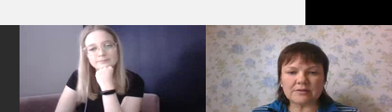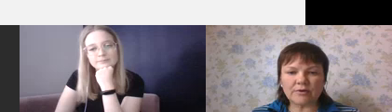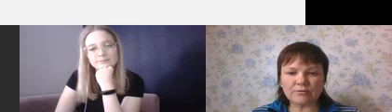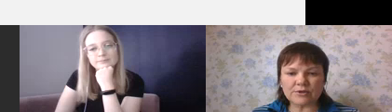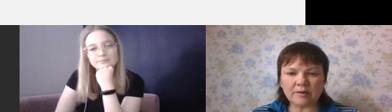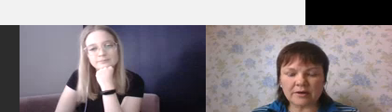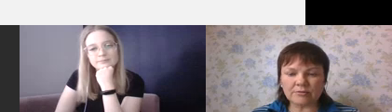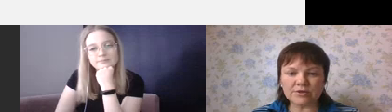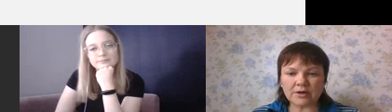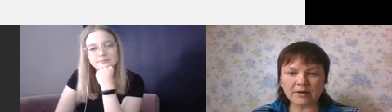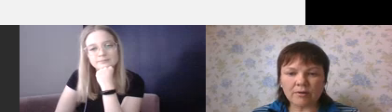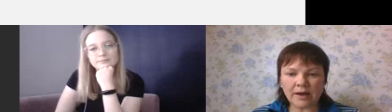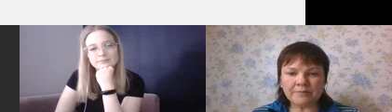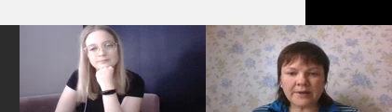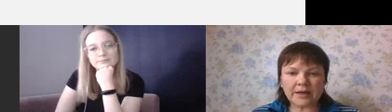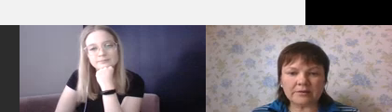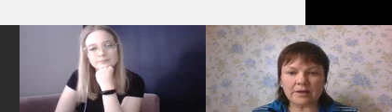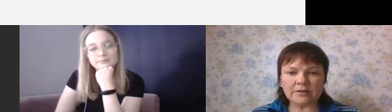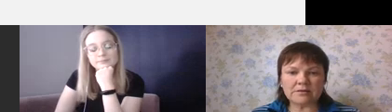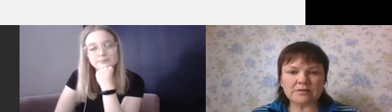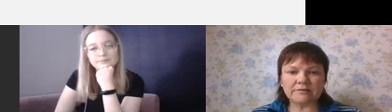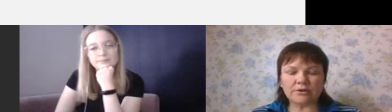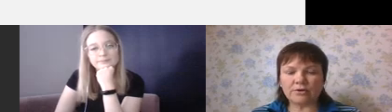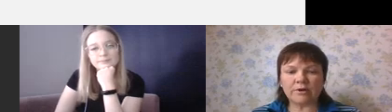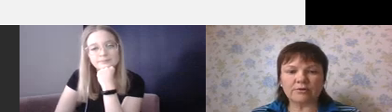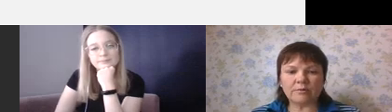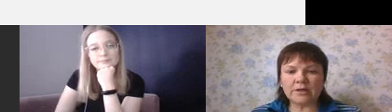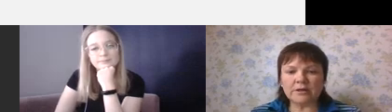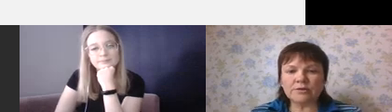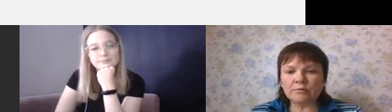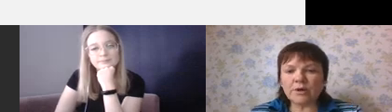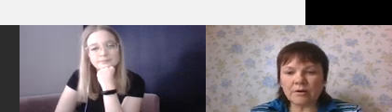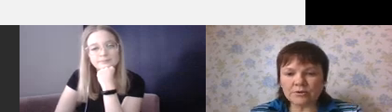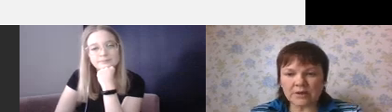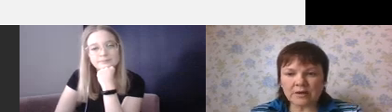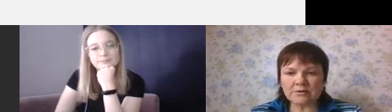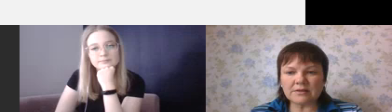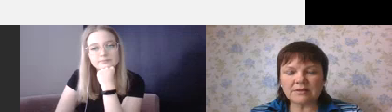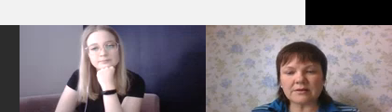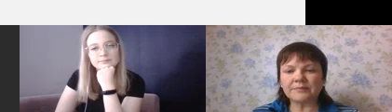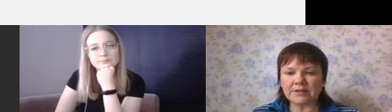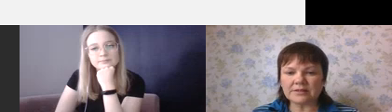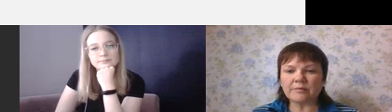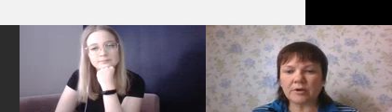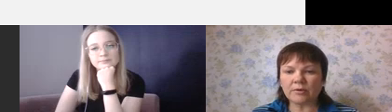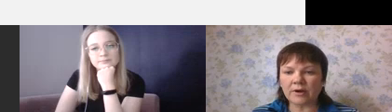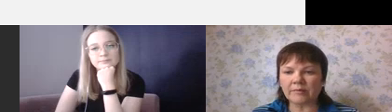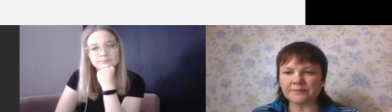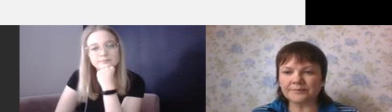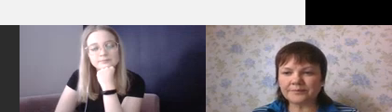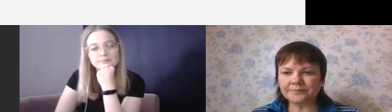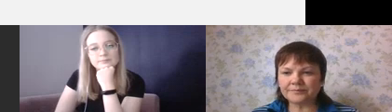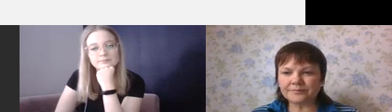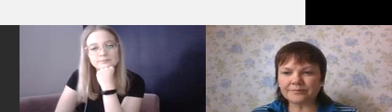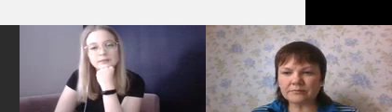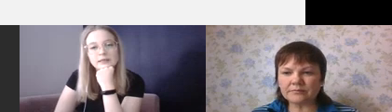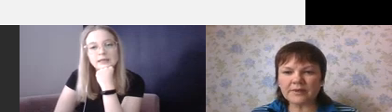siis selles mõttes vanuse ja piirangud seal ei ole, et näiteks, et võid töö varjutama minna alles gümnaasiumi eas, et kindlasti võib ka